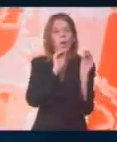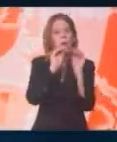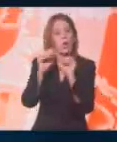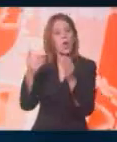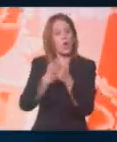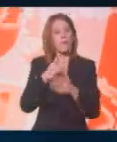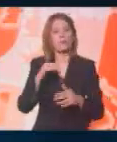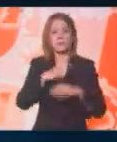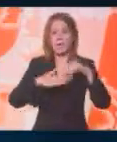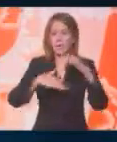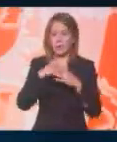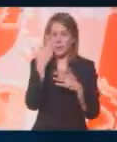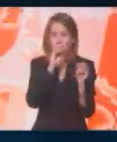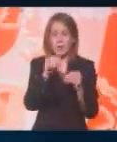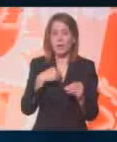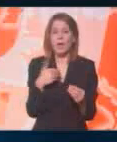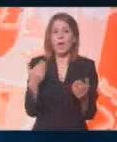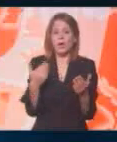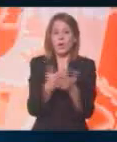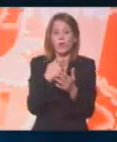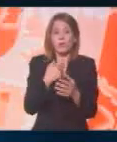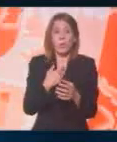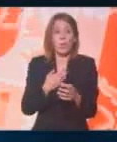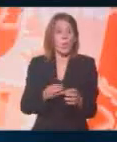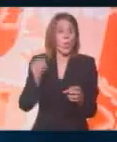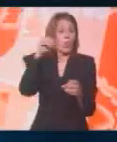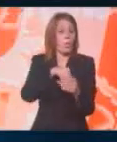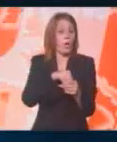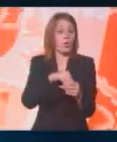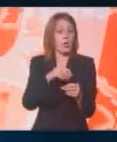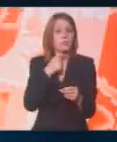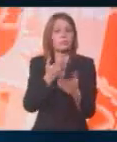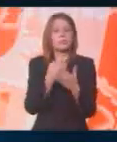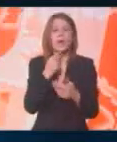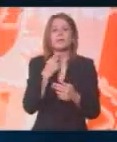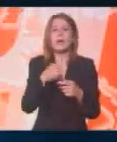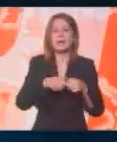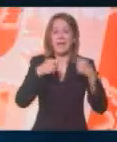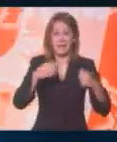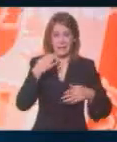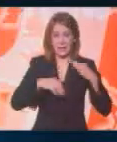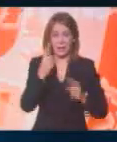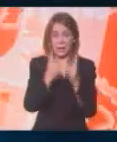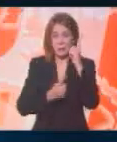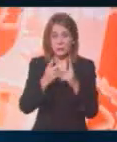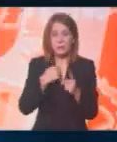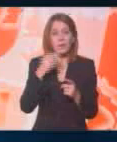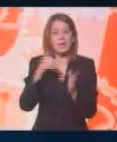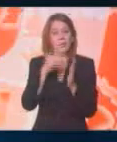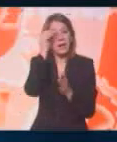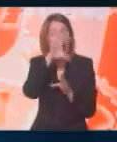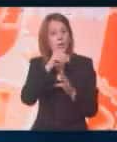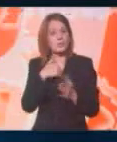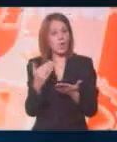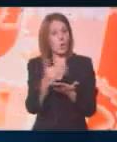nova zanimanja. S obzirom da sam ja na ovaj posao upao bukvalno bez ikakvog znanja u tekstilnoj industriji, očekujem da naučim nešto za